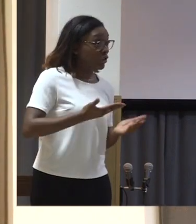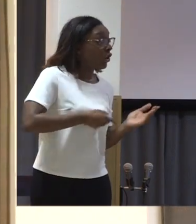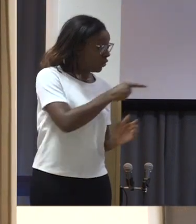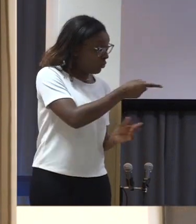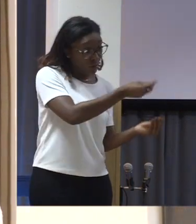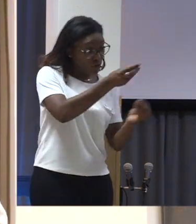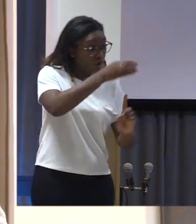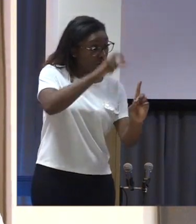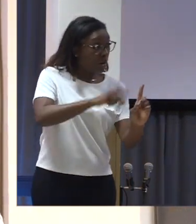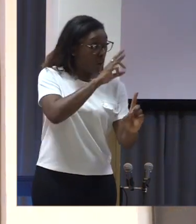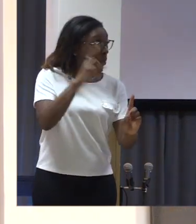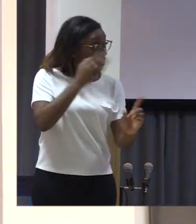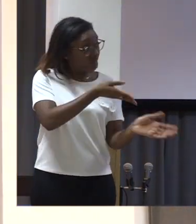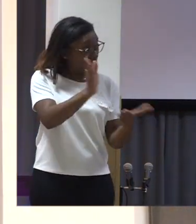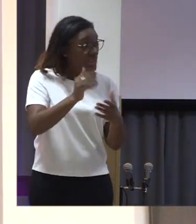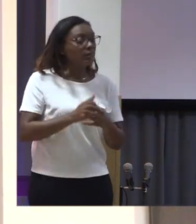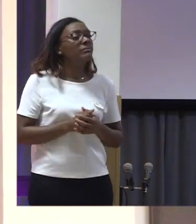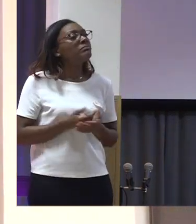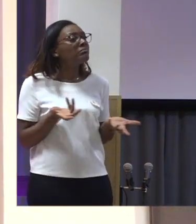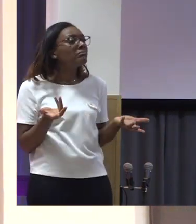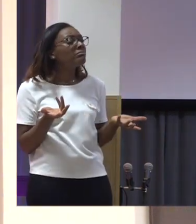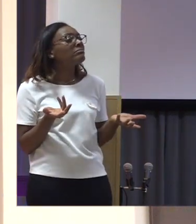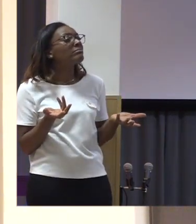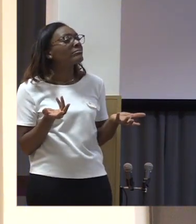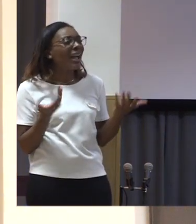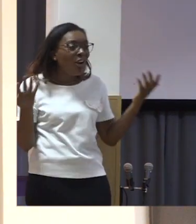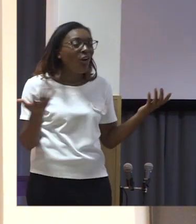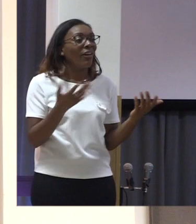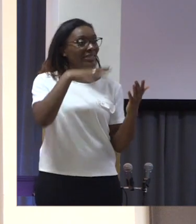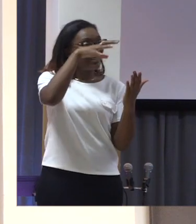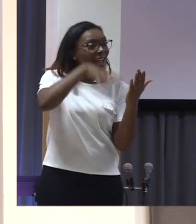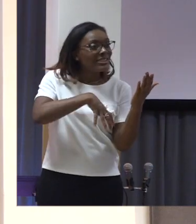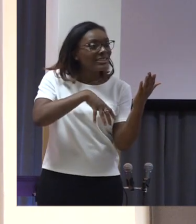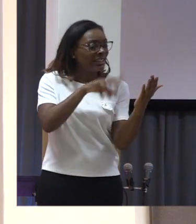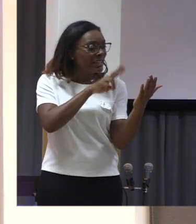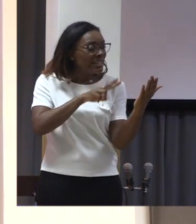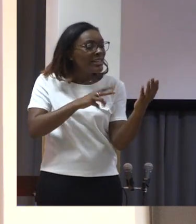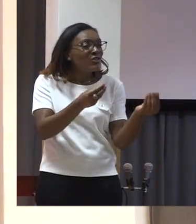pouvons tirer de ce texte et qui peut nous aider